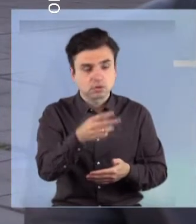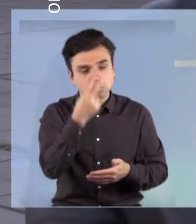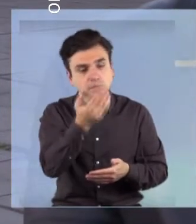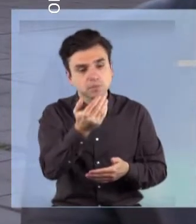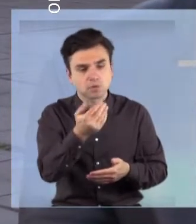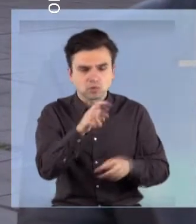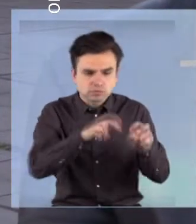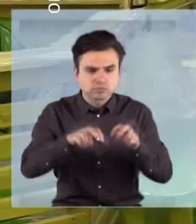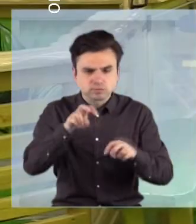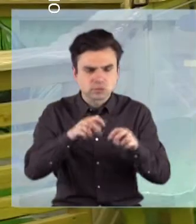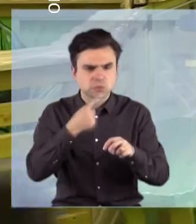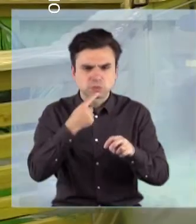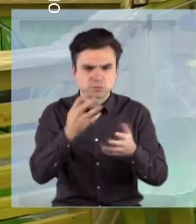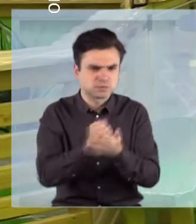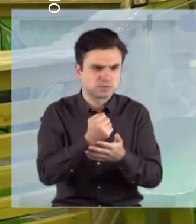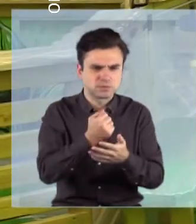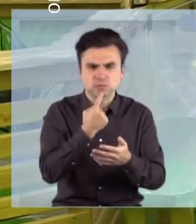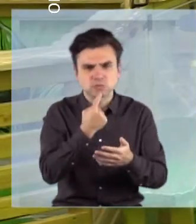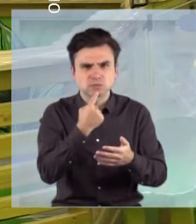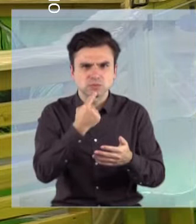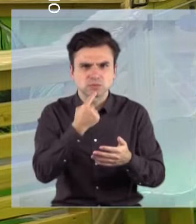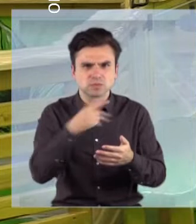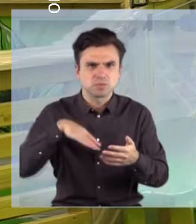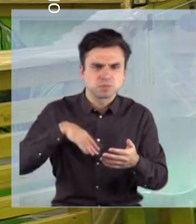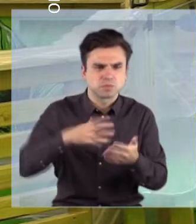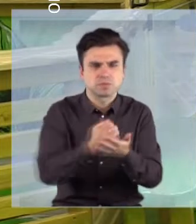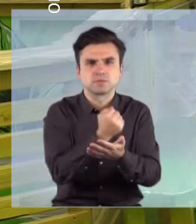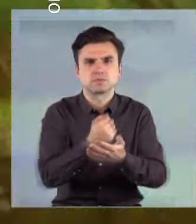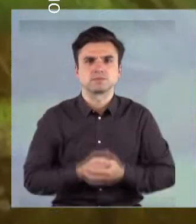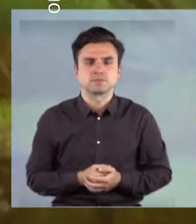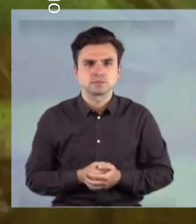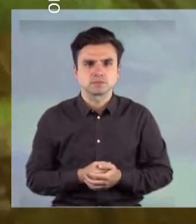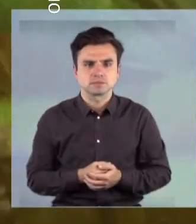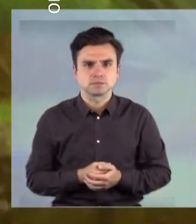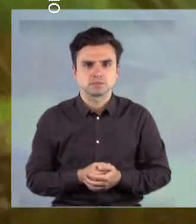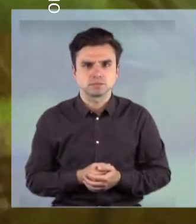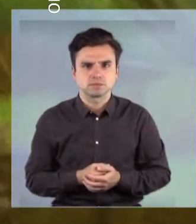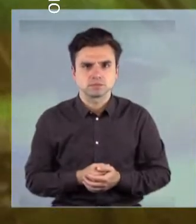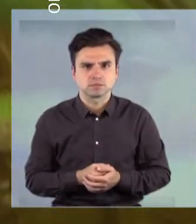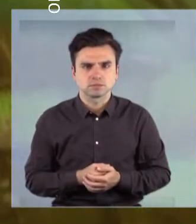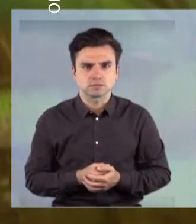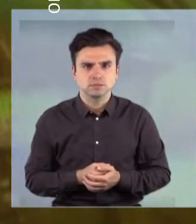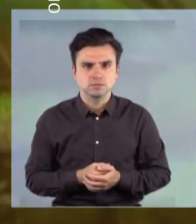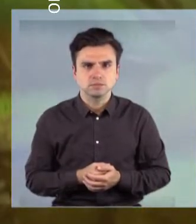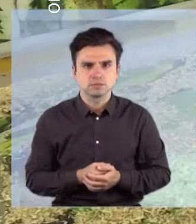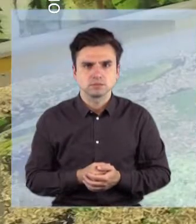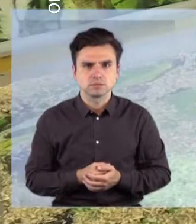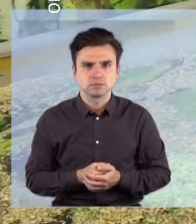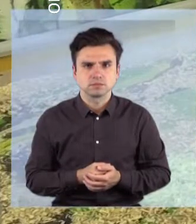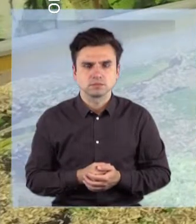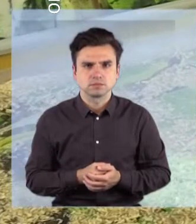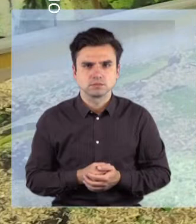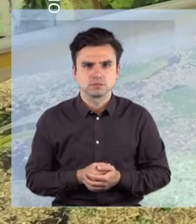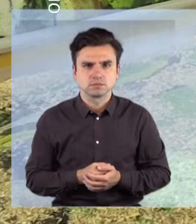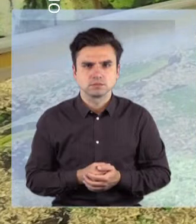обмеження повинні бути. Відзначу, зараз депутати разом з активістами працюють над нормами, які посилять контроль над контактними